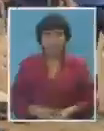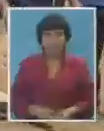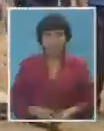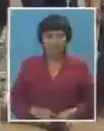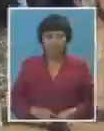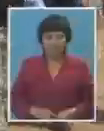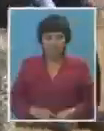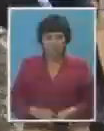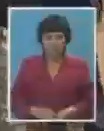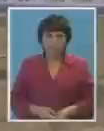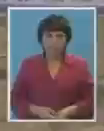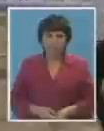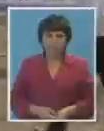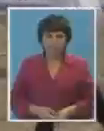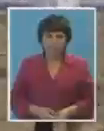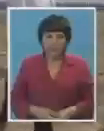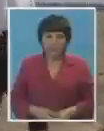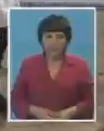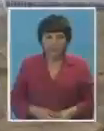Нұртай Батырғали, Ақжайық телеарнасы.